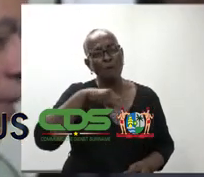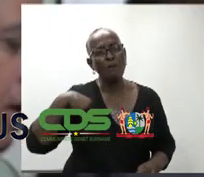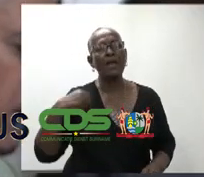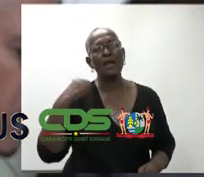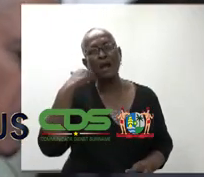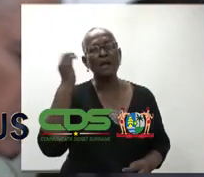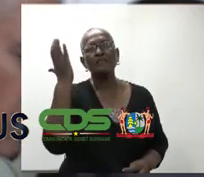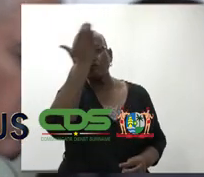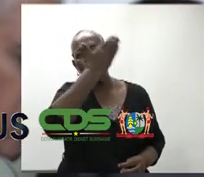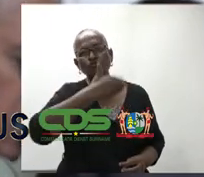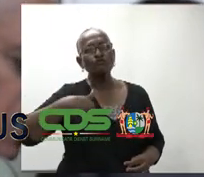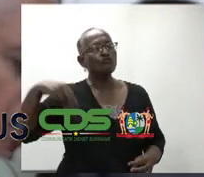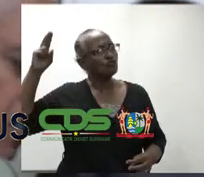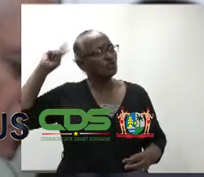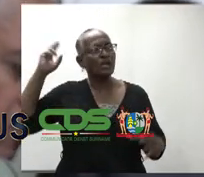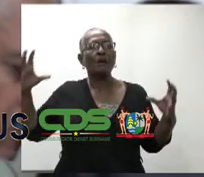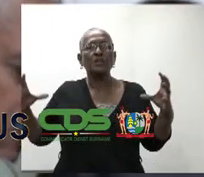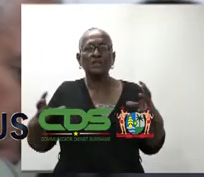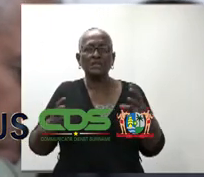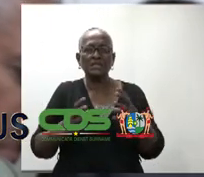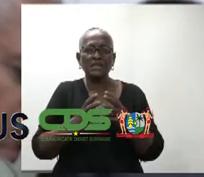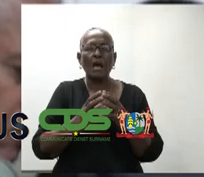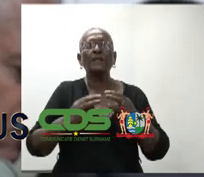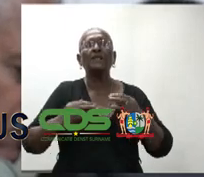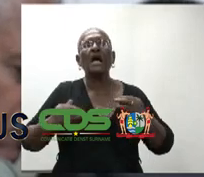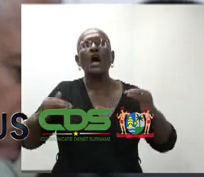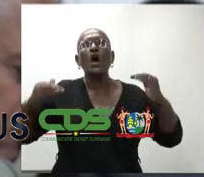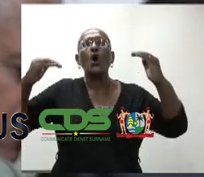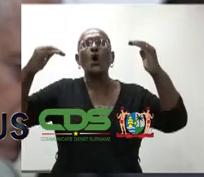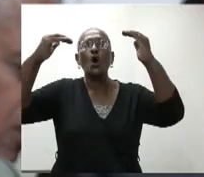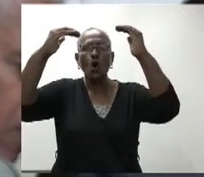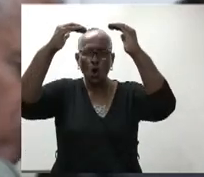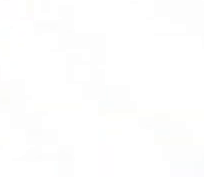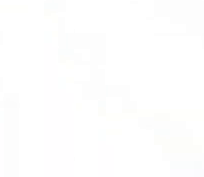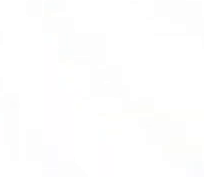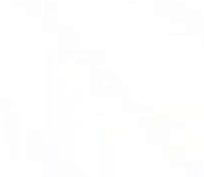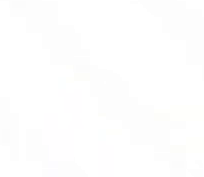Suriname gezamenlijk naar grotere hoogten brengen.